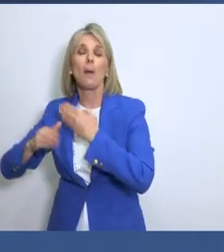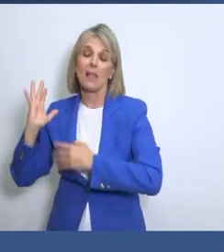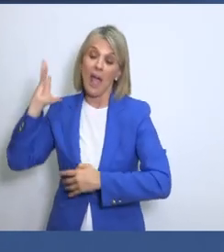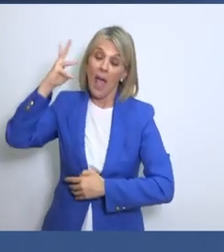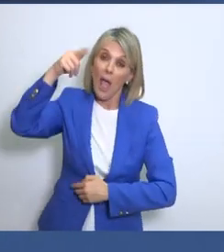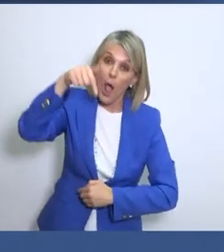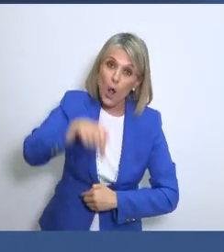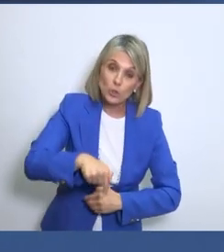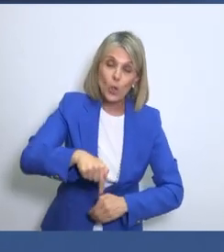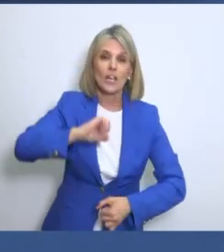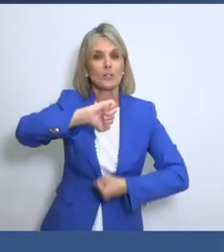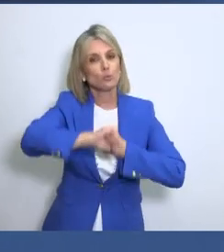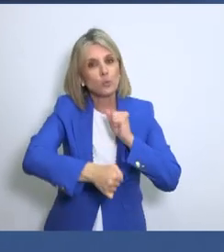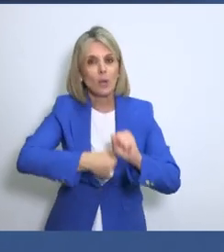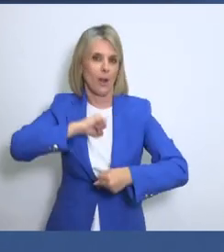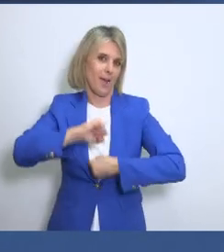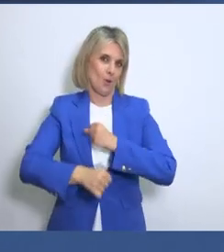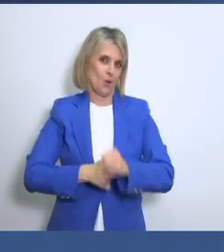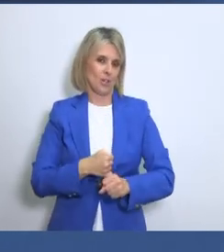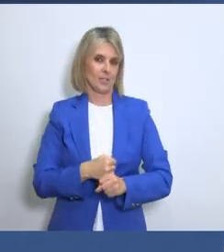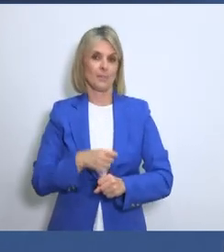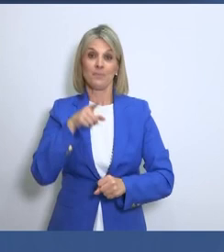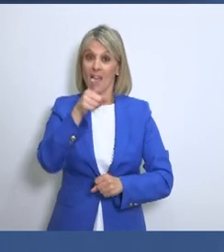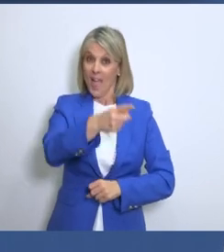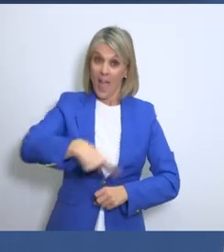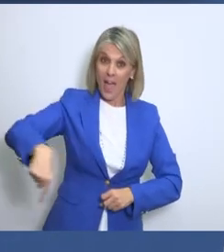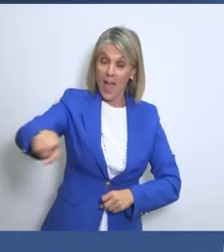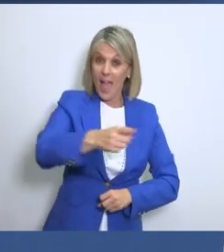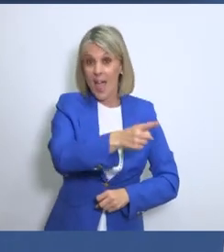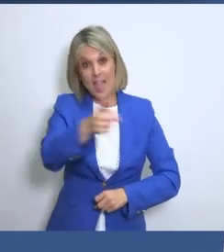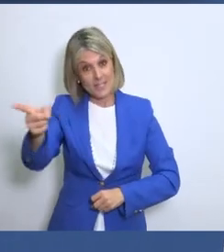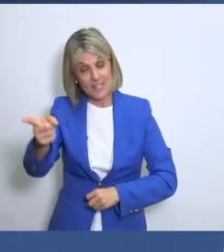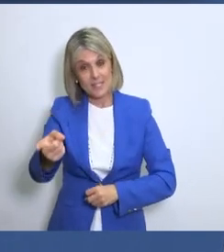στους αγώνες. Στηρίξτε